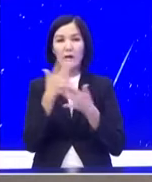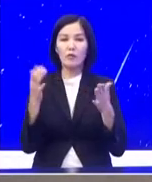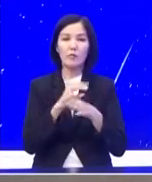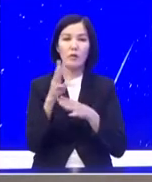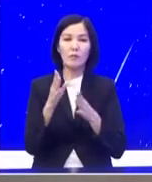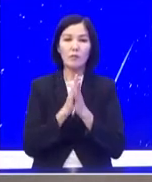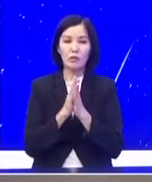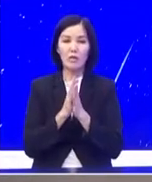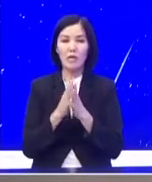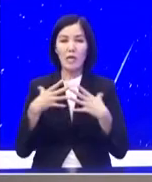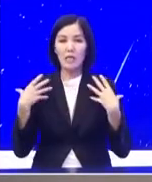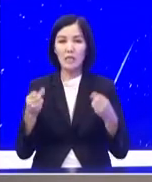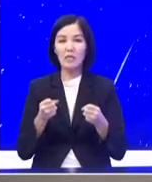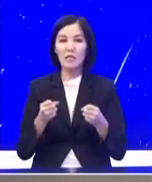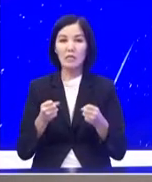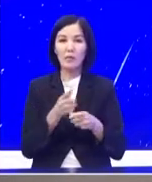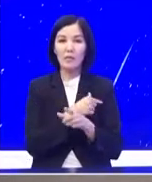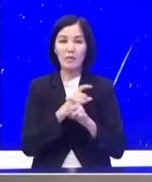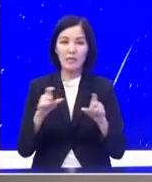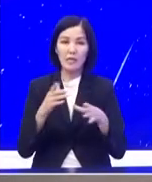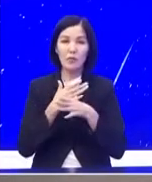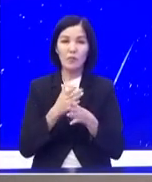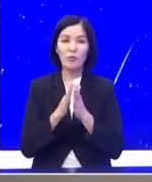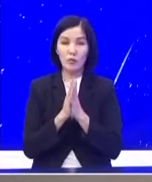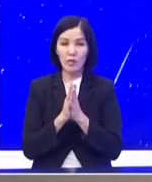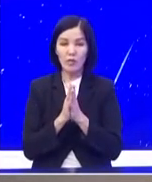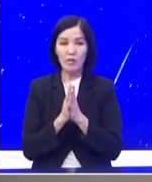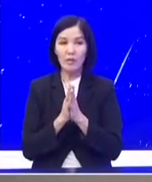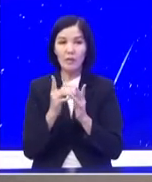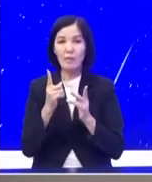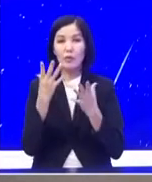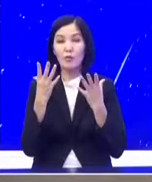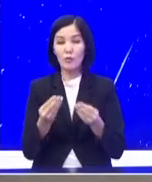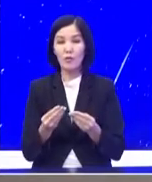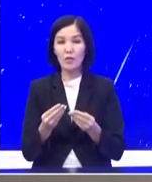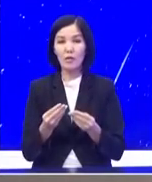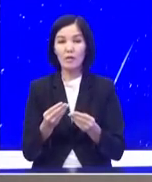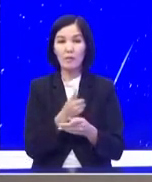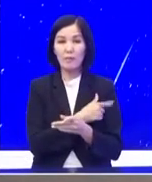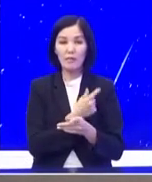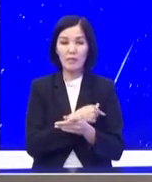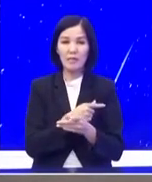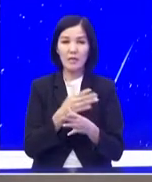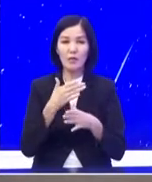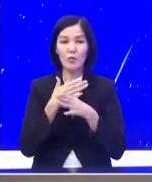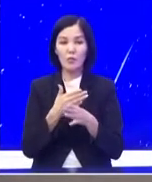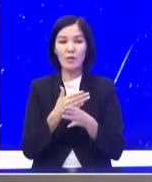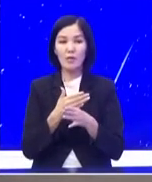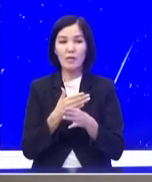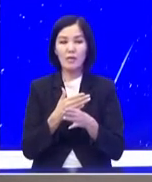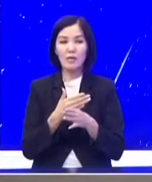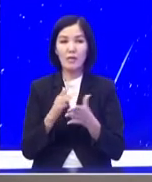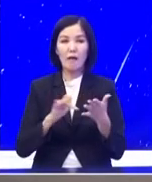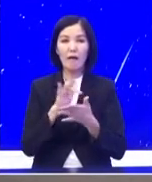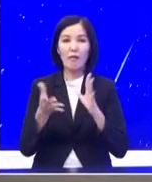де денсаулық медицина көмектері туралы сұрайды. Күніне жоқ дегенде медицинаны осы